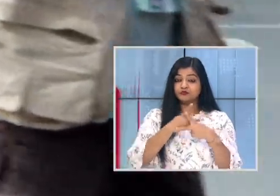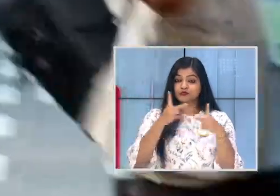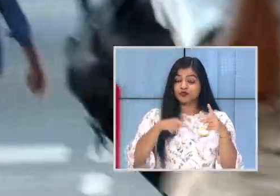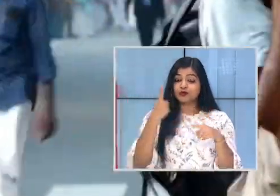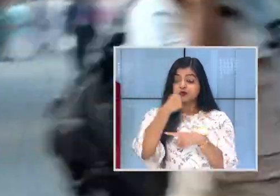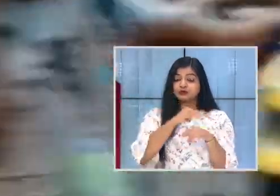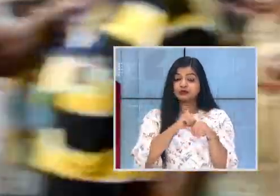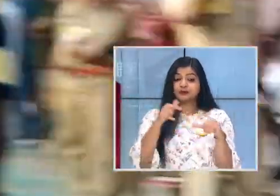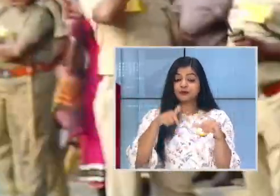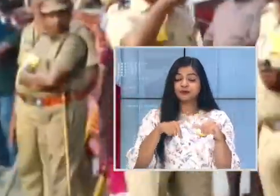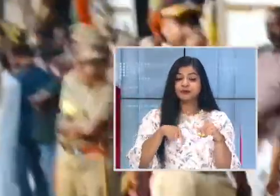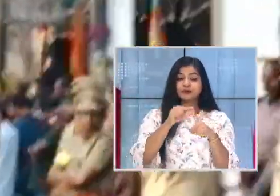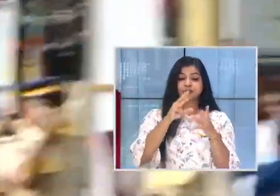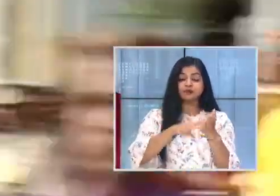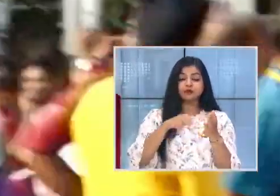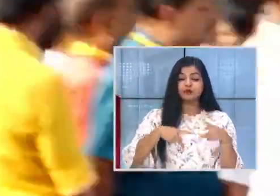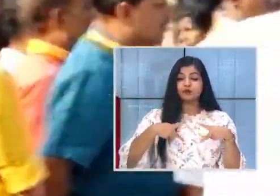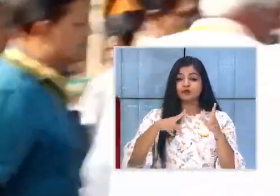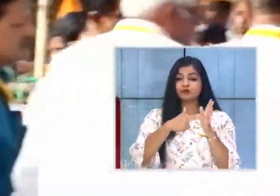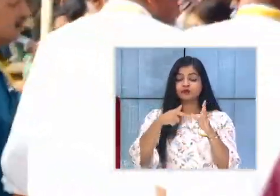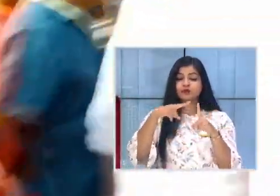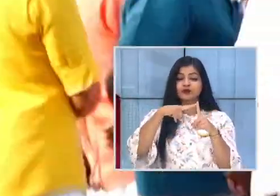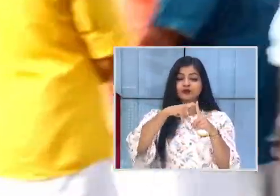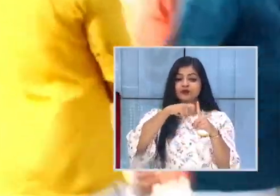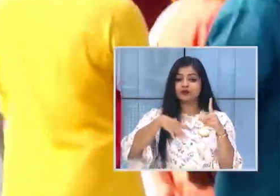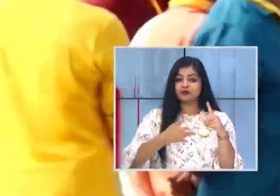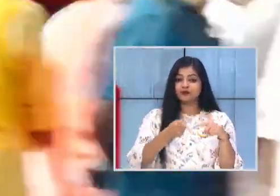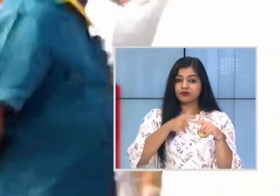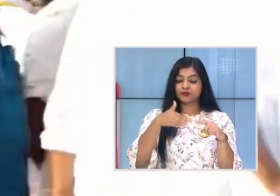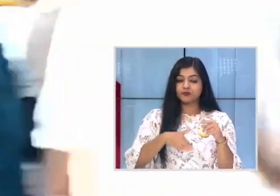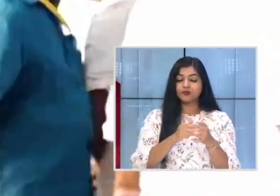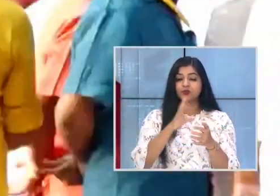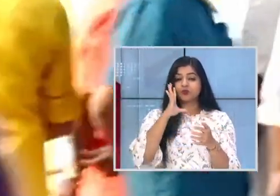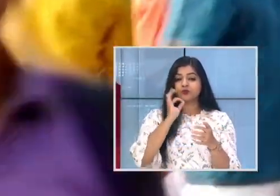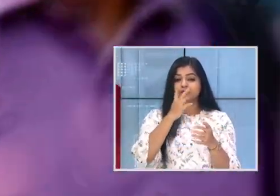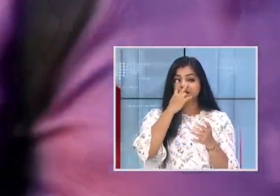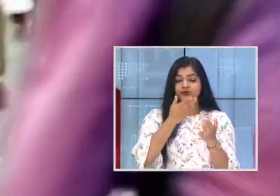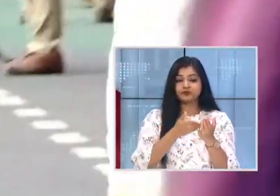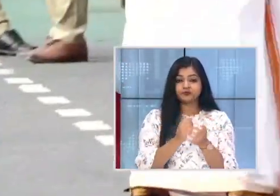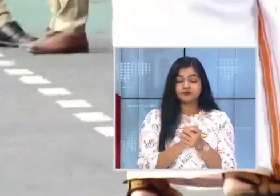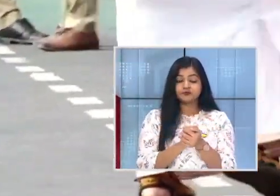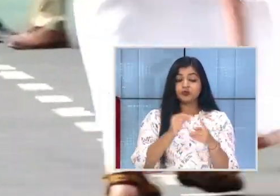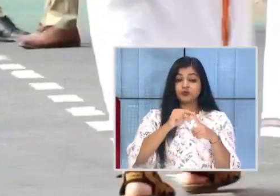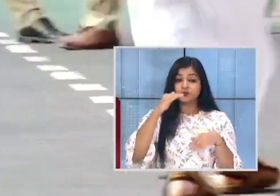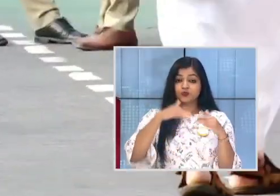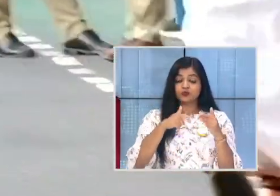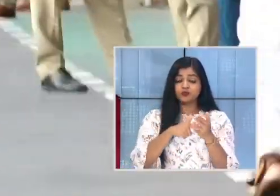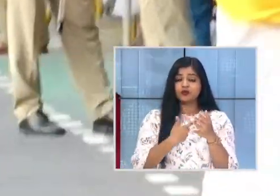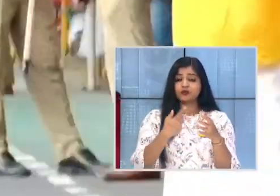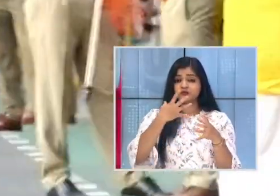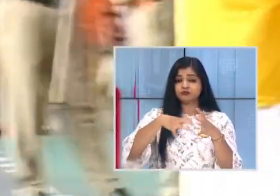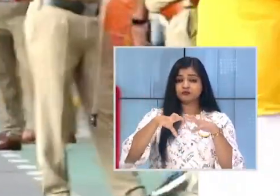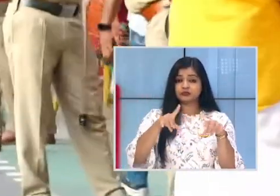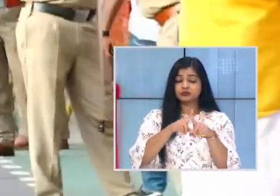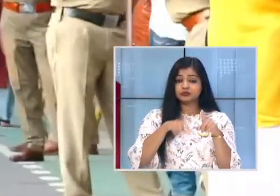ദിവസം തന്നെയാണ് പ്രധാനമന്ത്രിയുടെ റോഡ് ഷോ എന്നതും ഒരു ശ്രദ്ധേയമായ സംഗതി തന്നെയാണ്. രാഷ്ട്രീയമായി അത്തരം വിയോജിപ്പുകളൊക്കെ